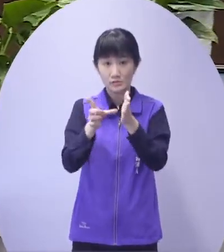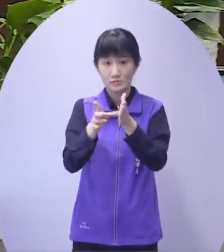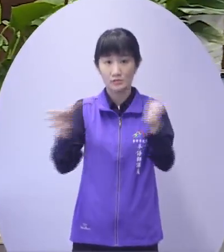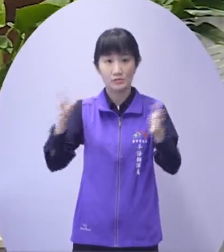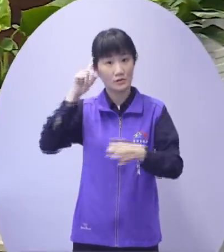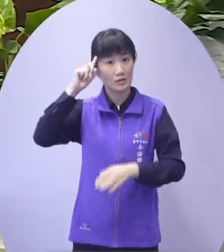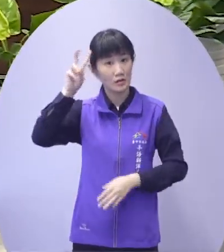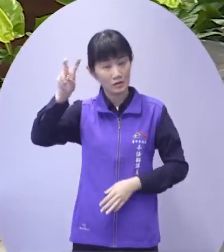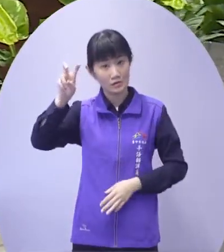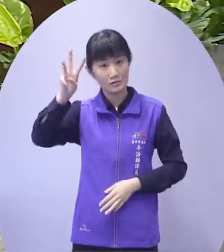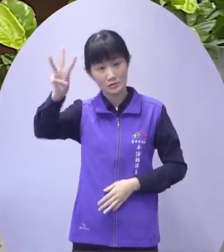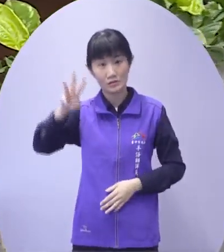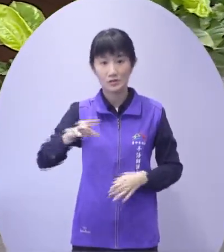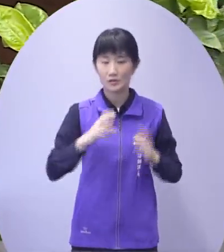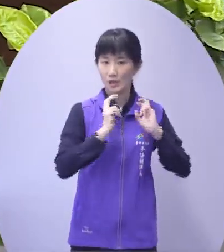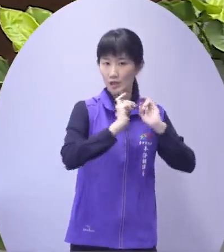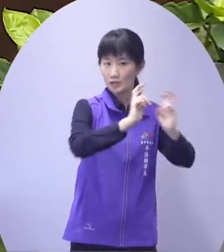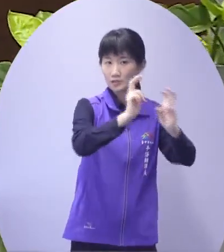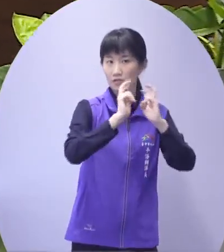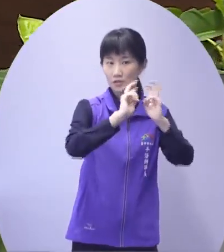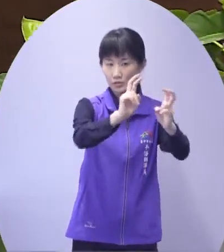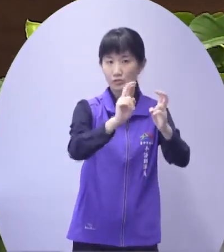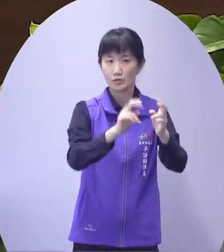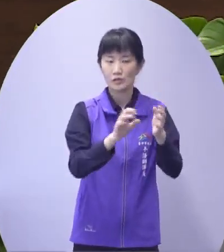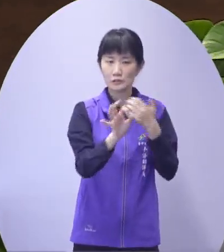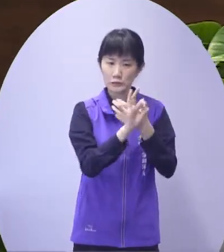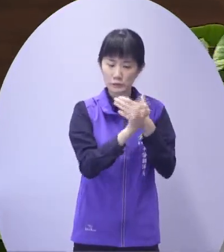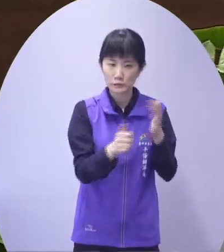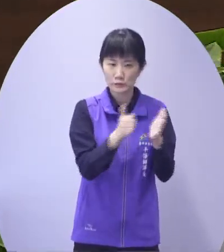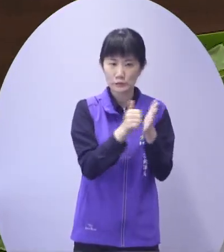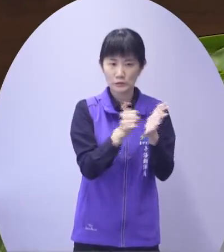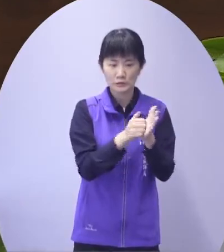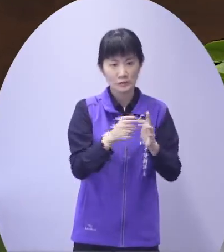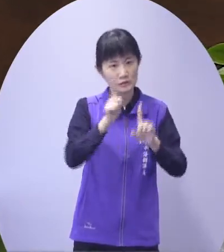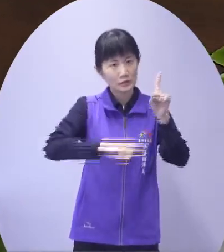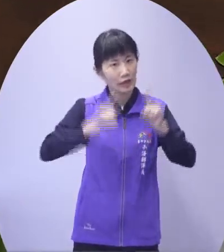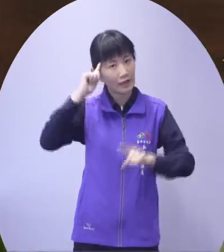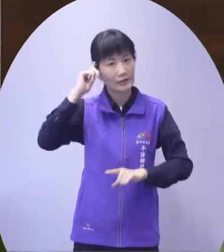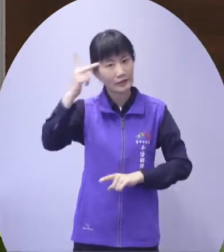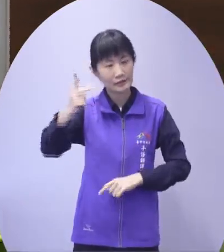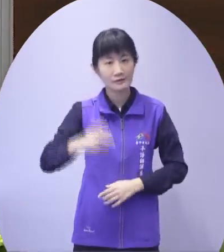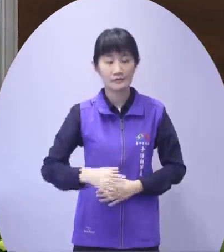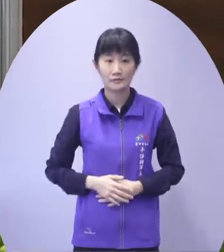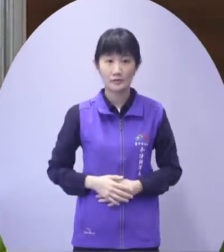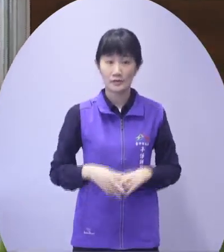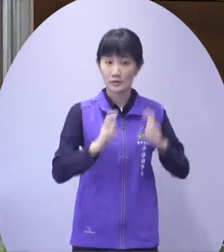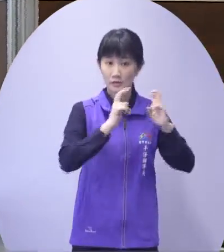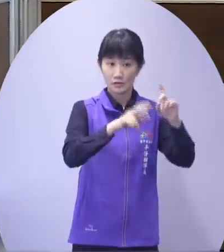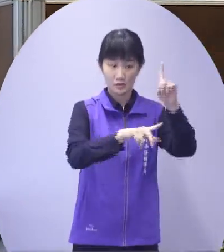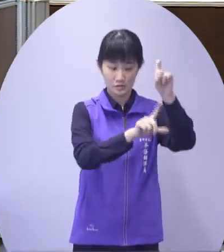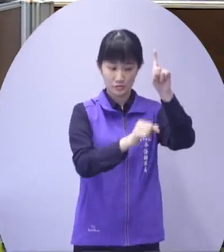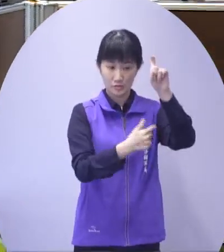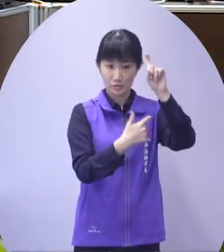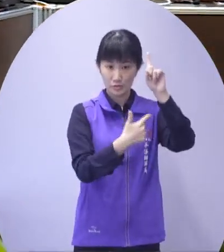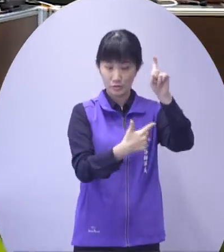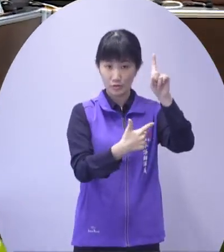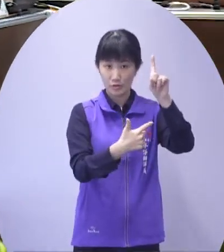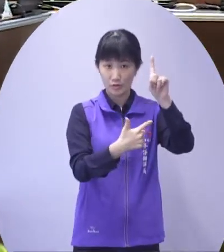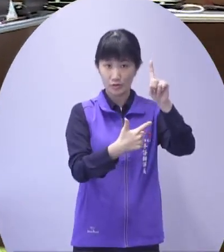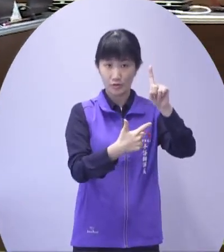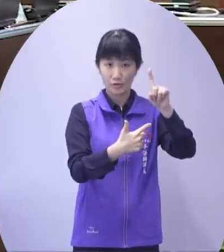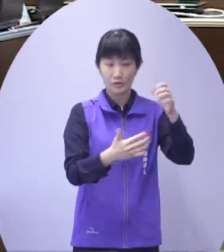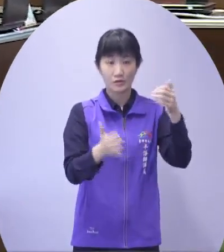跟捷运通车的时间其实只差2天。捷运通车试营运是从11月6日，刚刚市长宣布